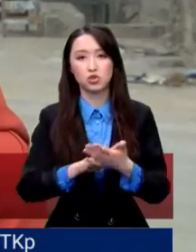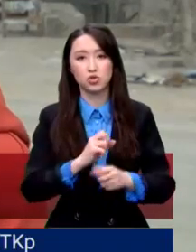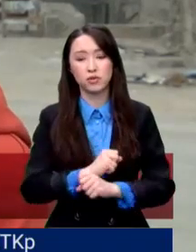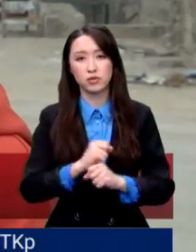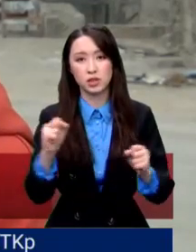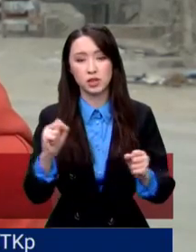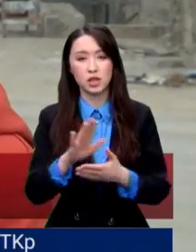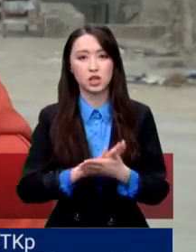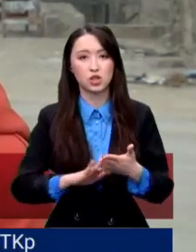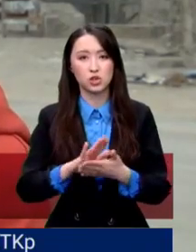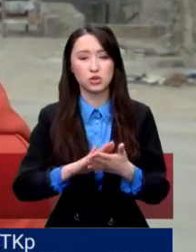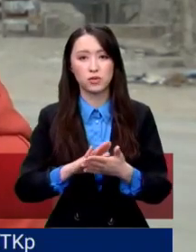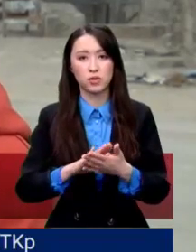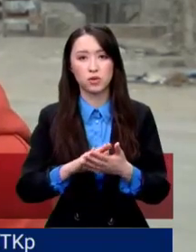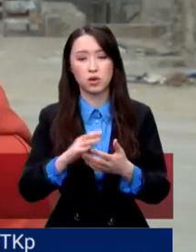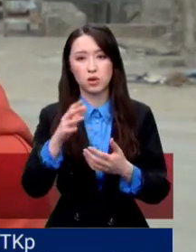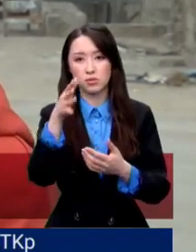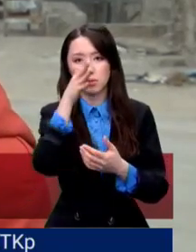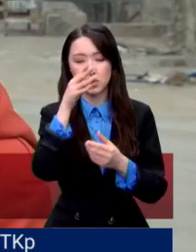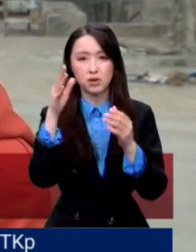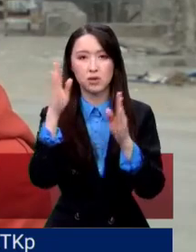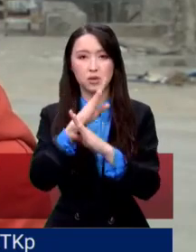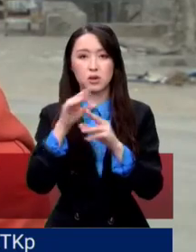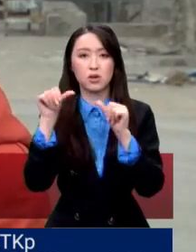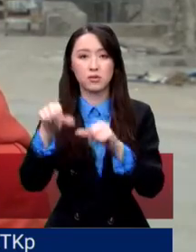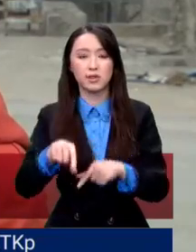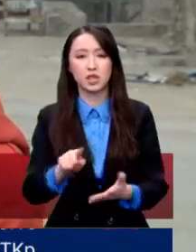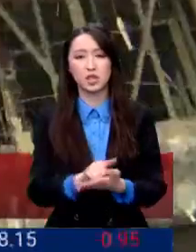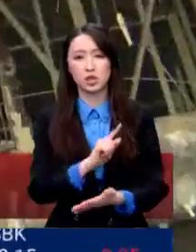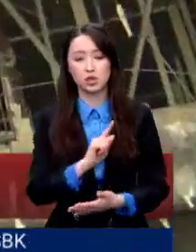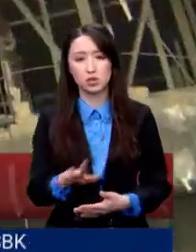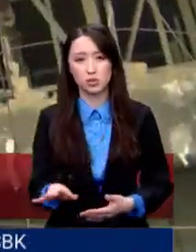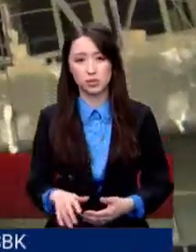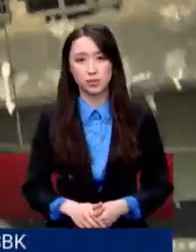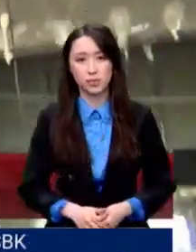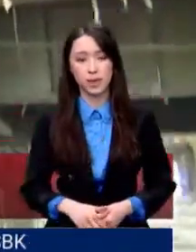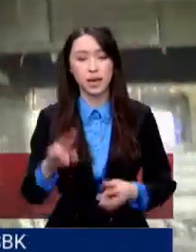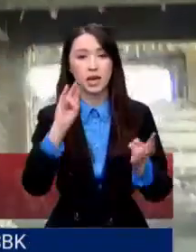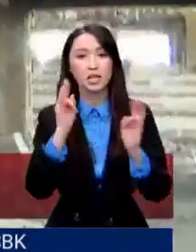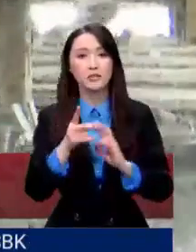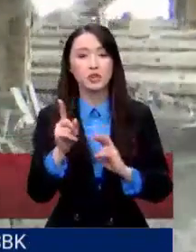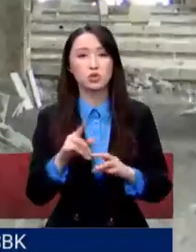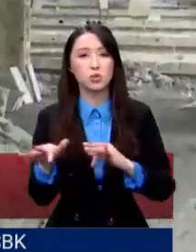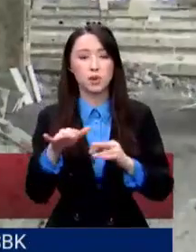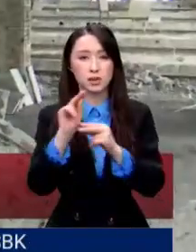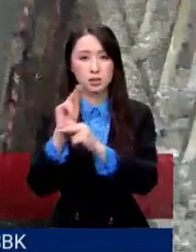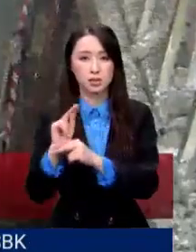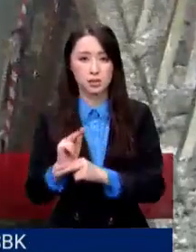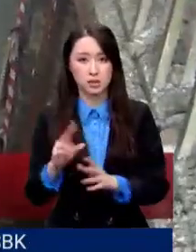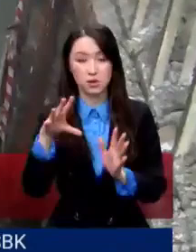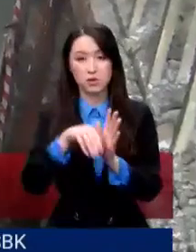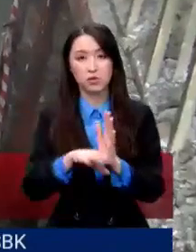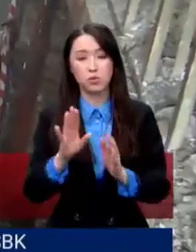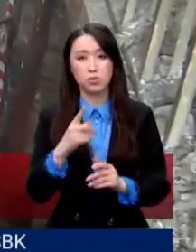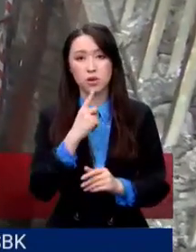взрывов, никаких агрессивных воздействий на окружающую среду здесь быть не должно. Известно, что к процессу демонтажа подключат